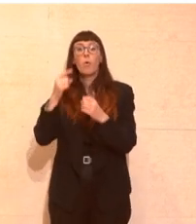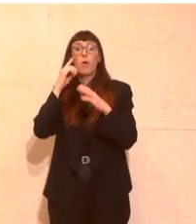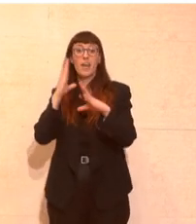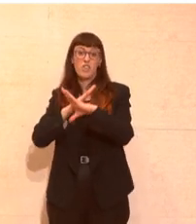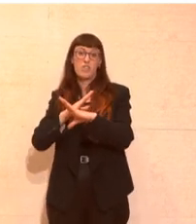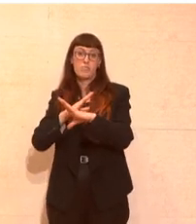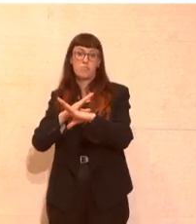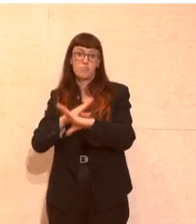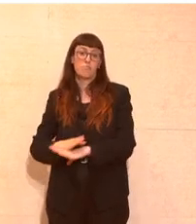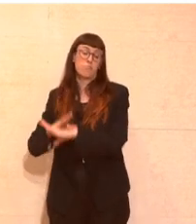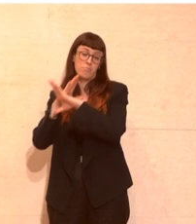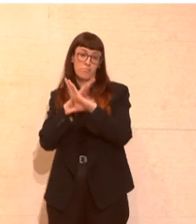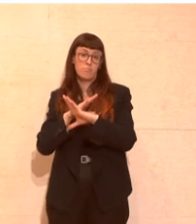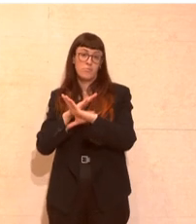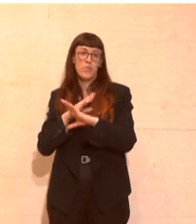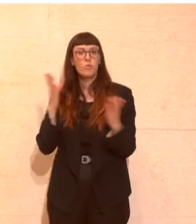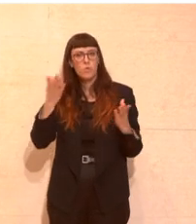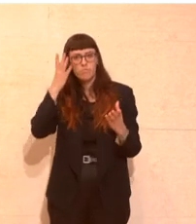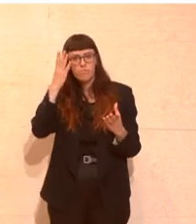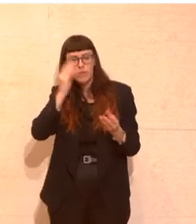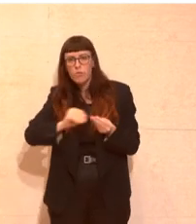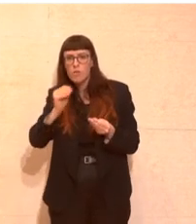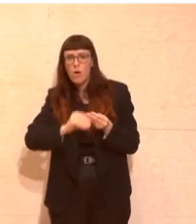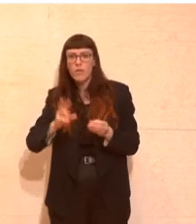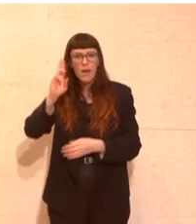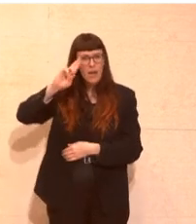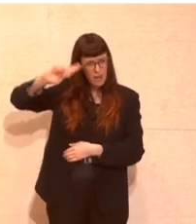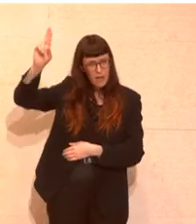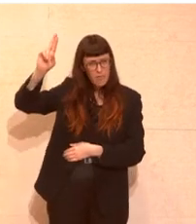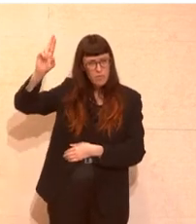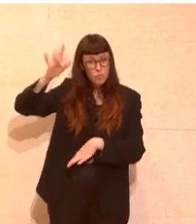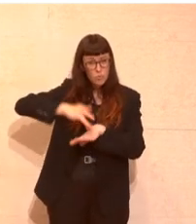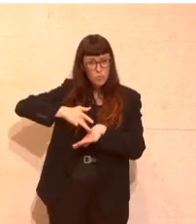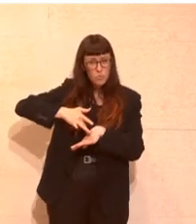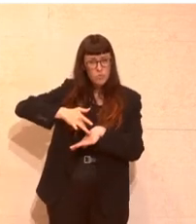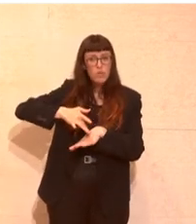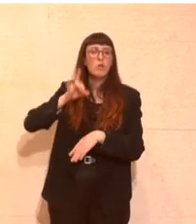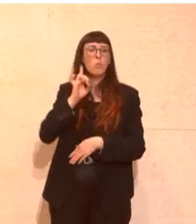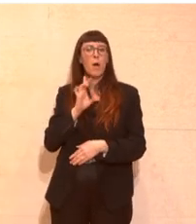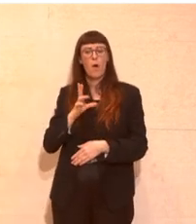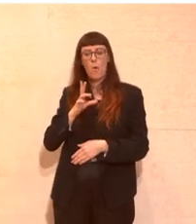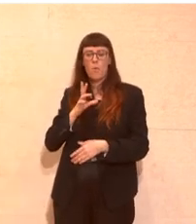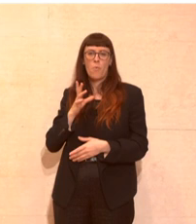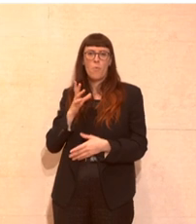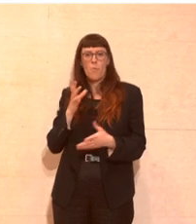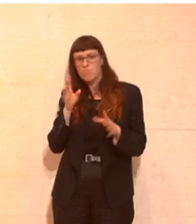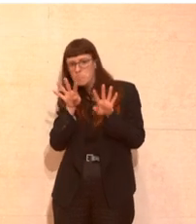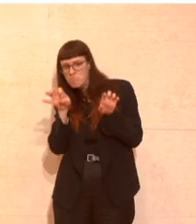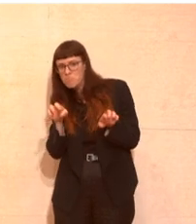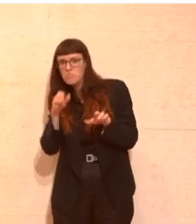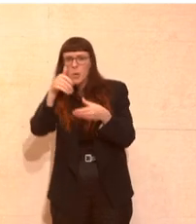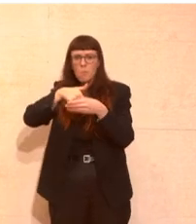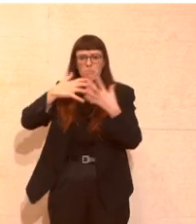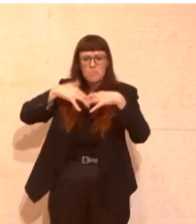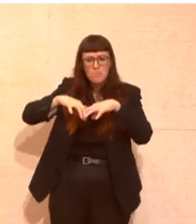se pose, est-ce que ces animaux rêvent? Parce que le rêve, c'est quand même quelque chose d'extrêmement mystérieux. Donc maintenant qu'on